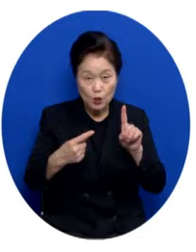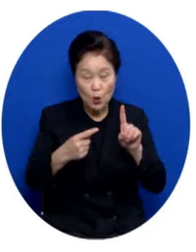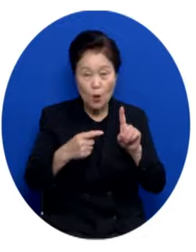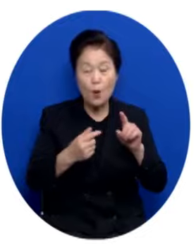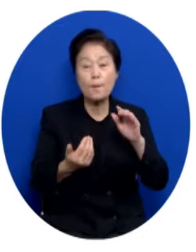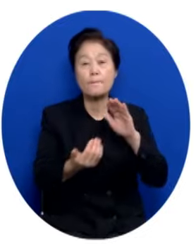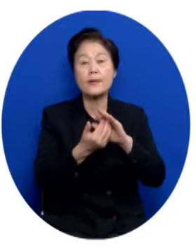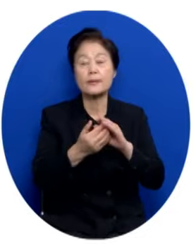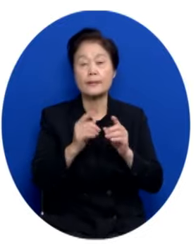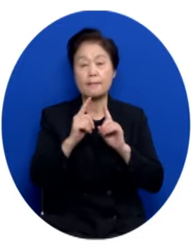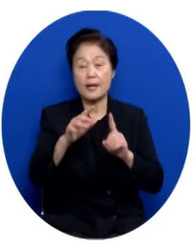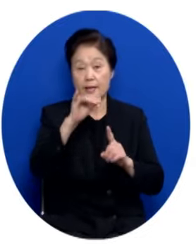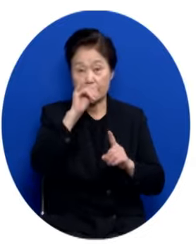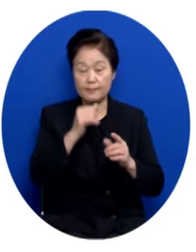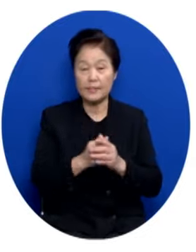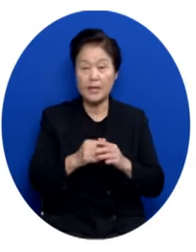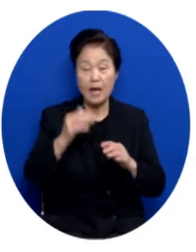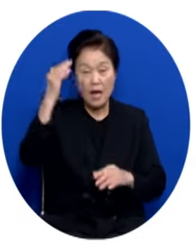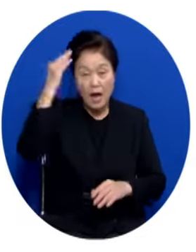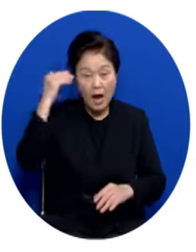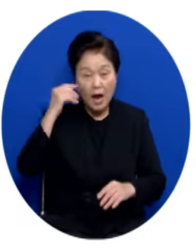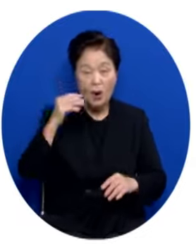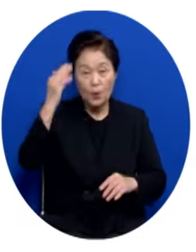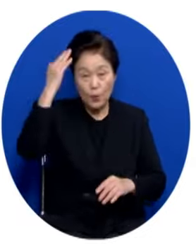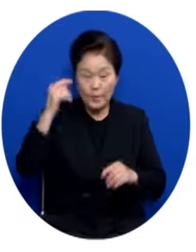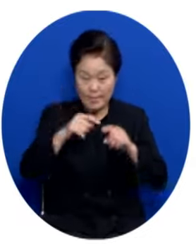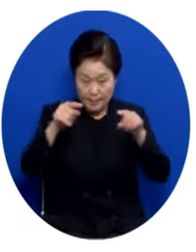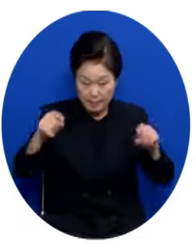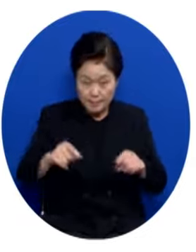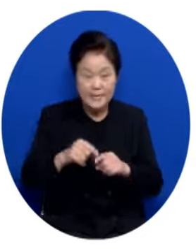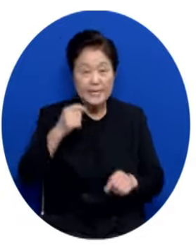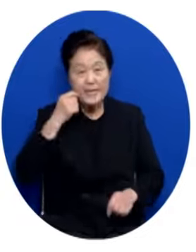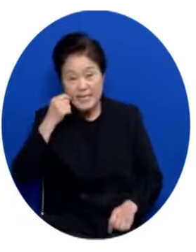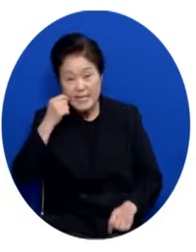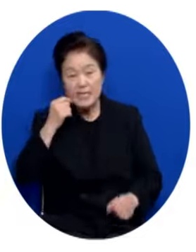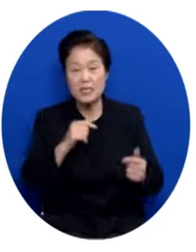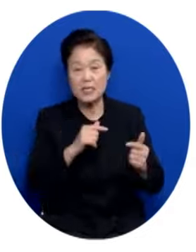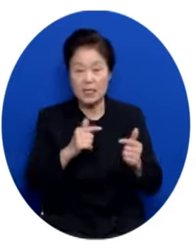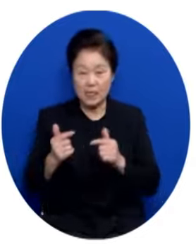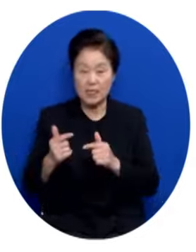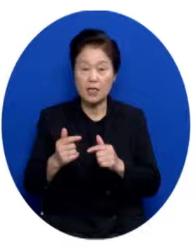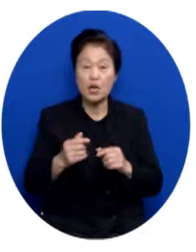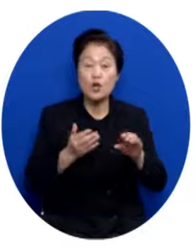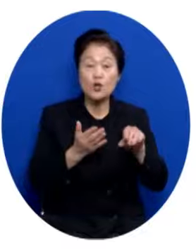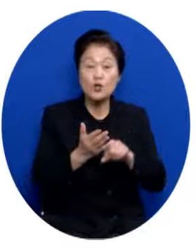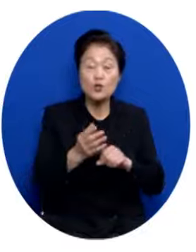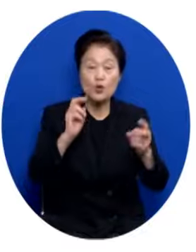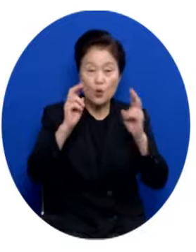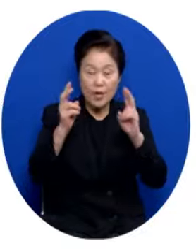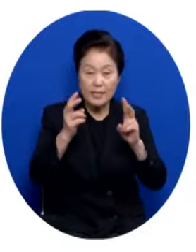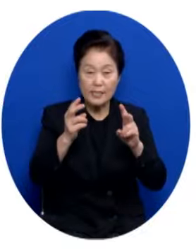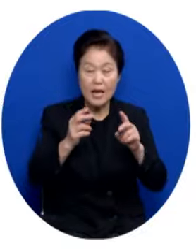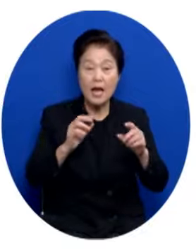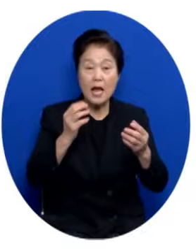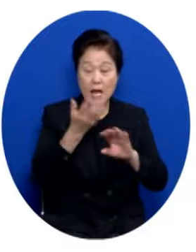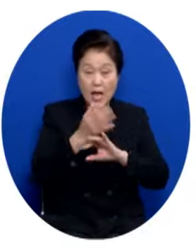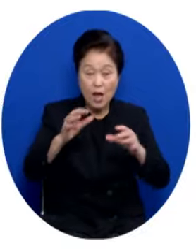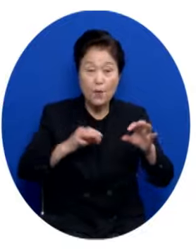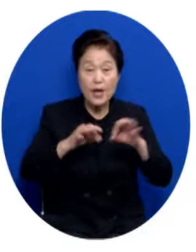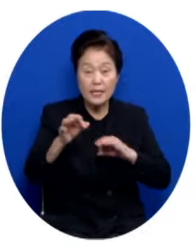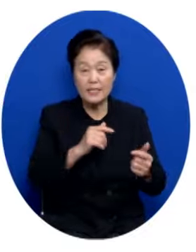밝혔습니다. 해수부는 우리나라 김 인지도 향상에 따른 견고한 해외 수요와 수출 업체에 관한 해외 시장 진출 지원